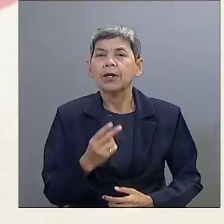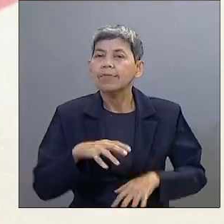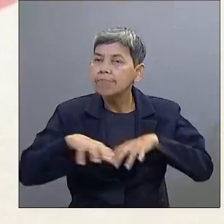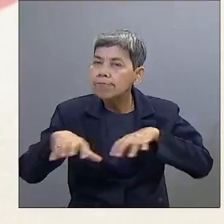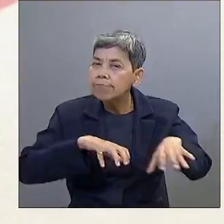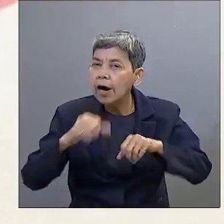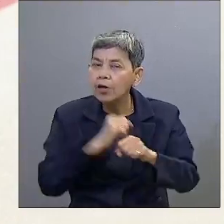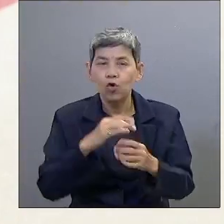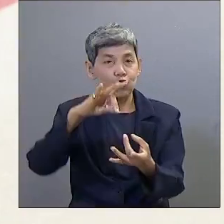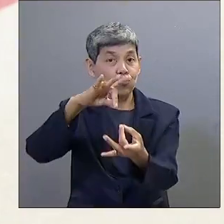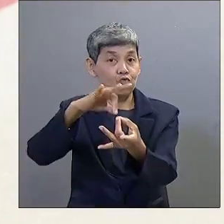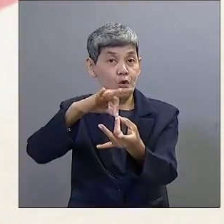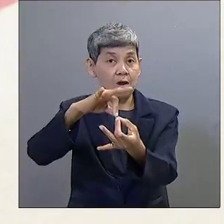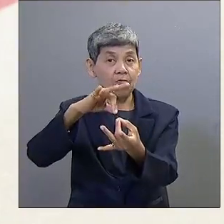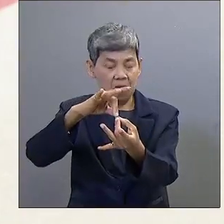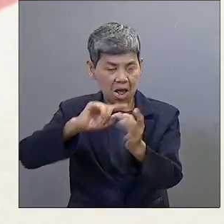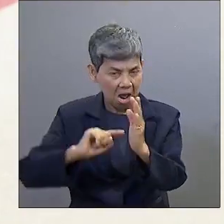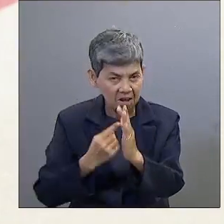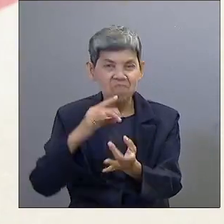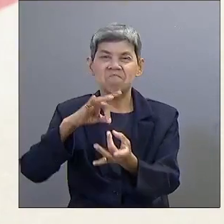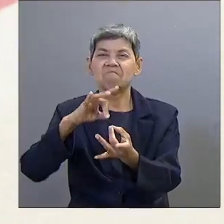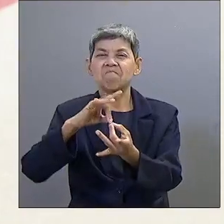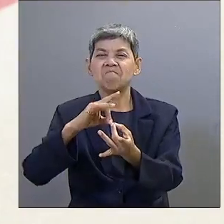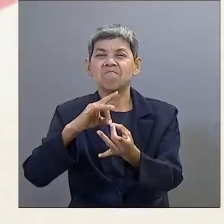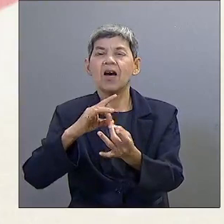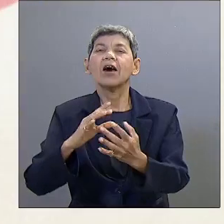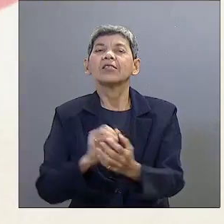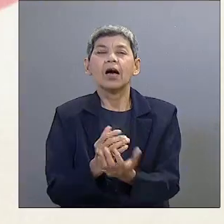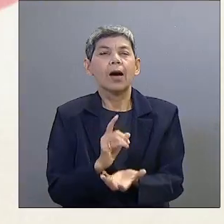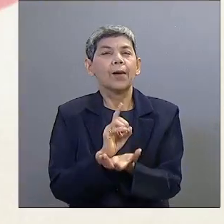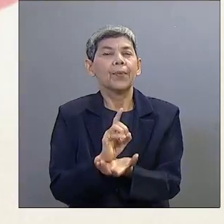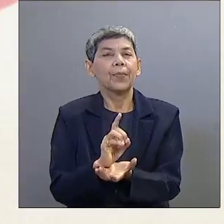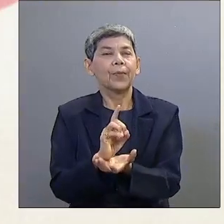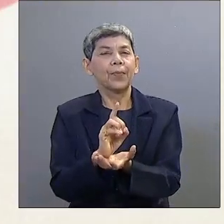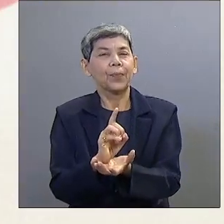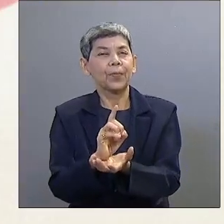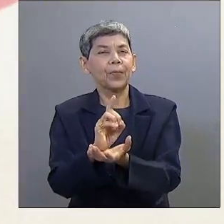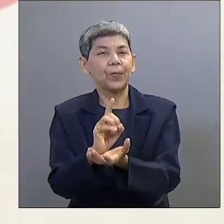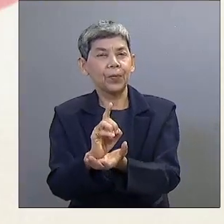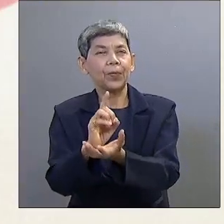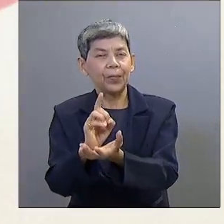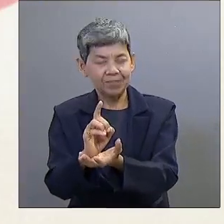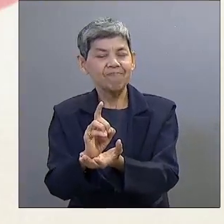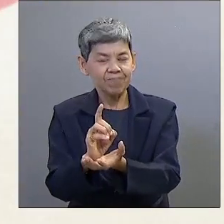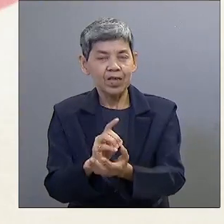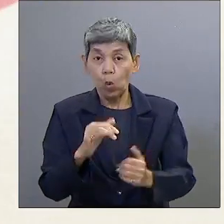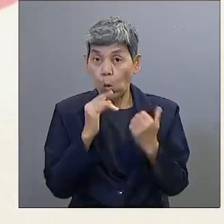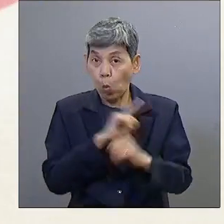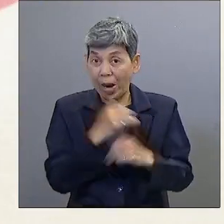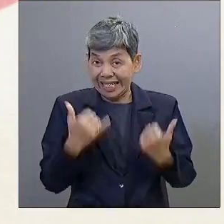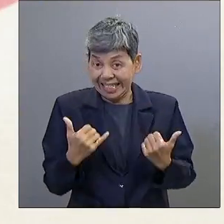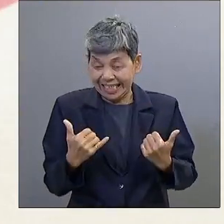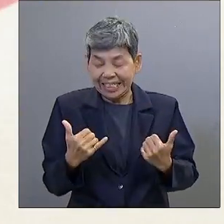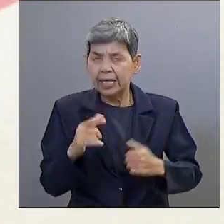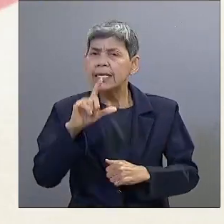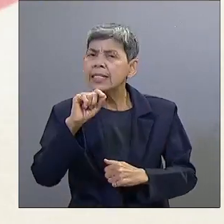ครับที่สุโขทัยครับคุณผู้ชมครับเขาเริ่มแล้วนะครับกับงานประเพณีลอยกระทงเผาเทียนเล่นไฟเขาบอกว่าในวันนี้รอบนี้นะครับ